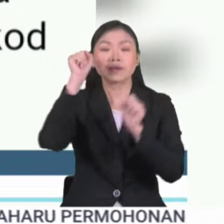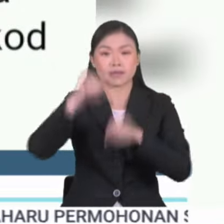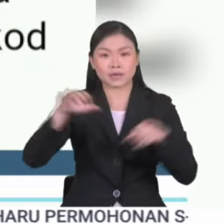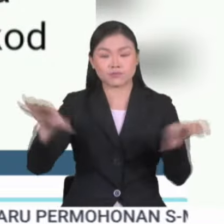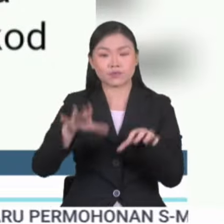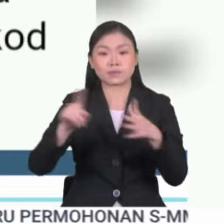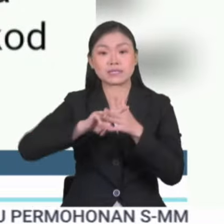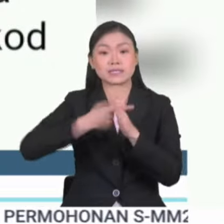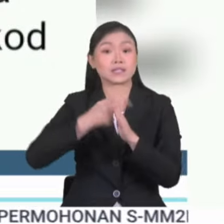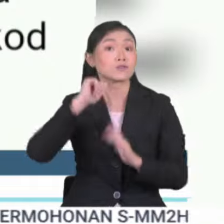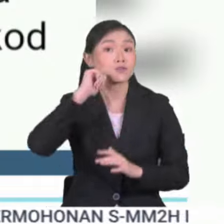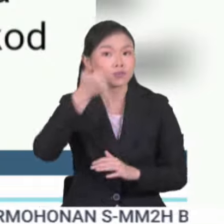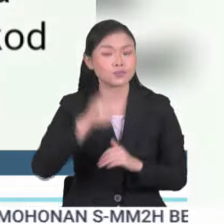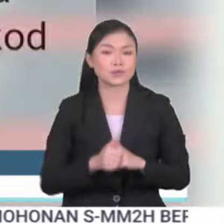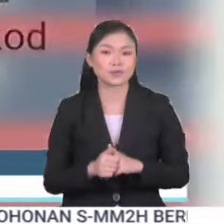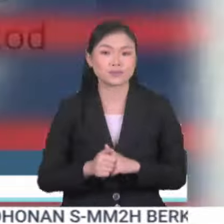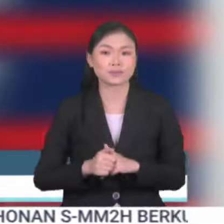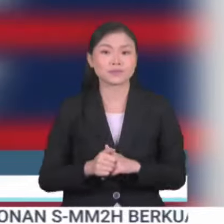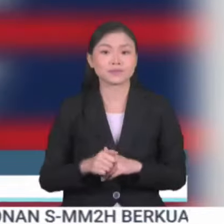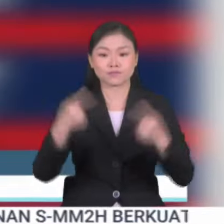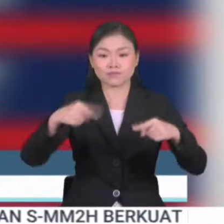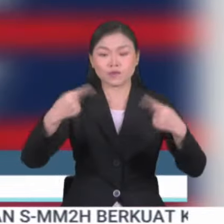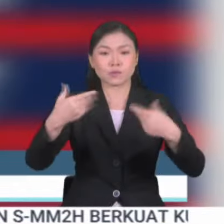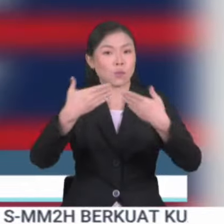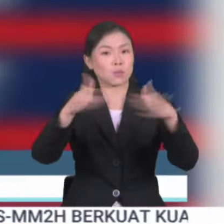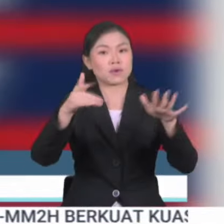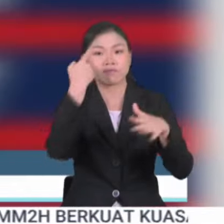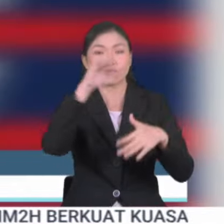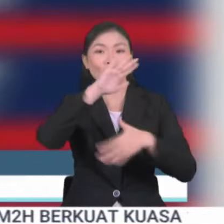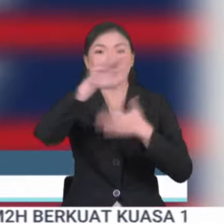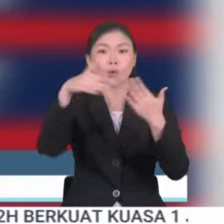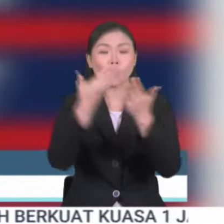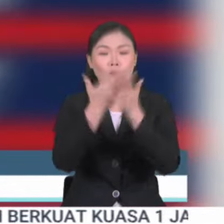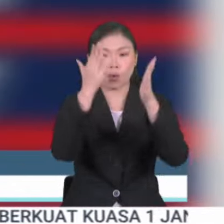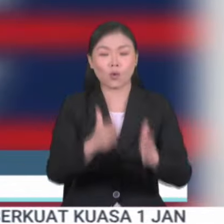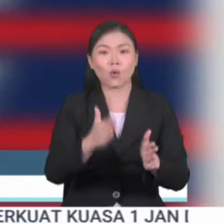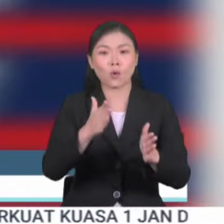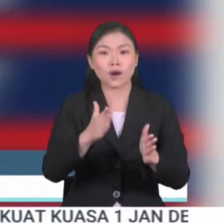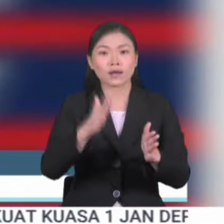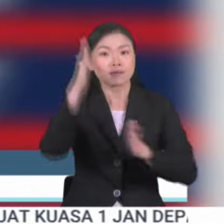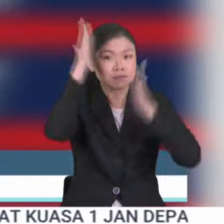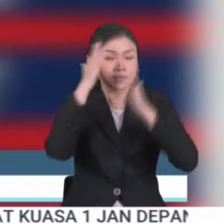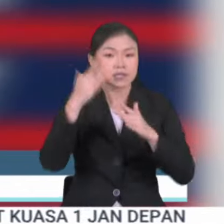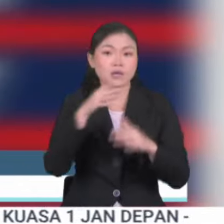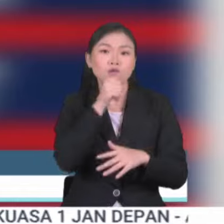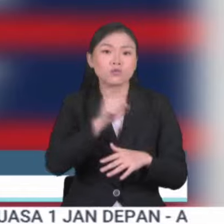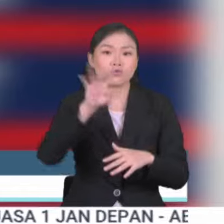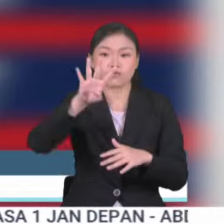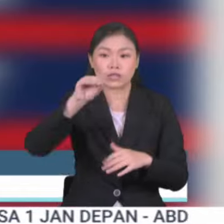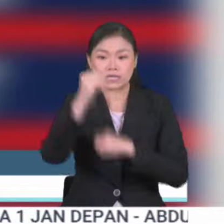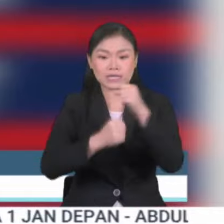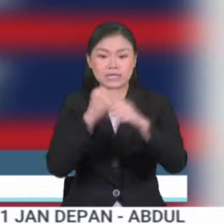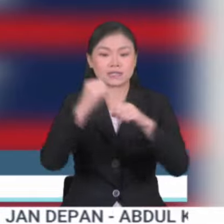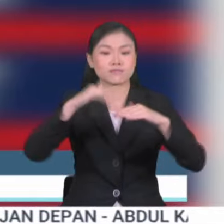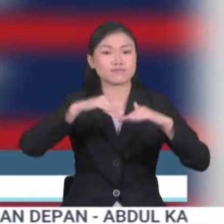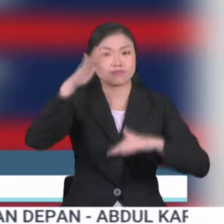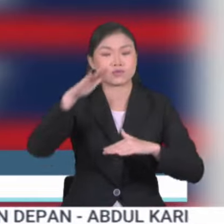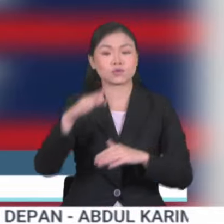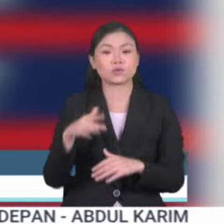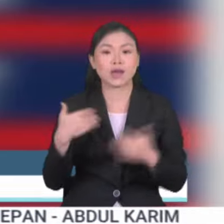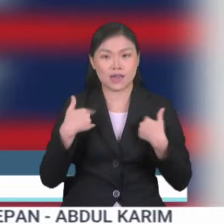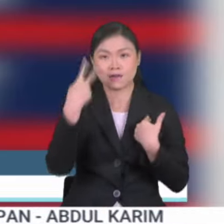dilakukan bermula esok. Kejohanan itu terbuka kepada semua warga negara Malaysia berumur 40 tahun ke atas. Sebanyak 12